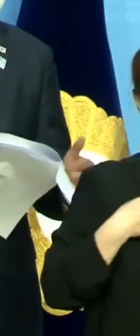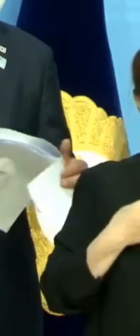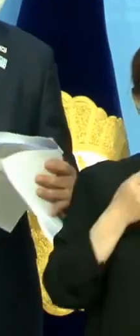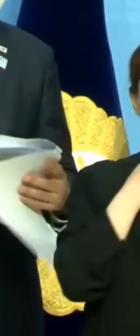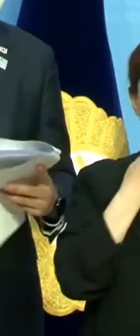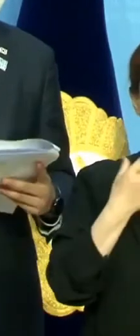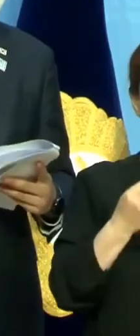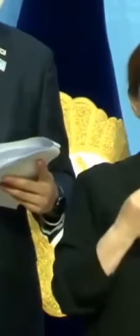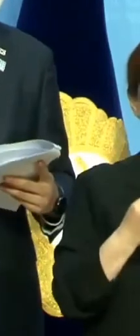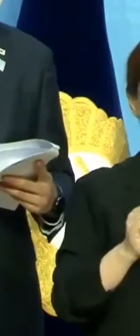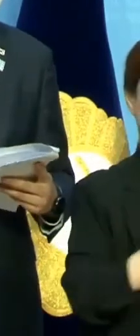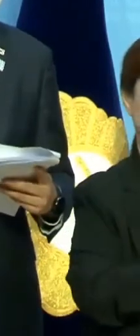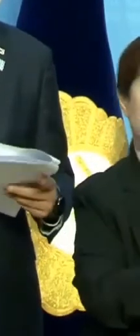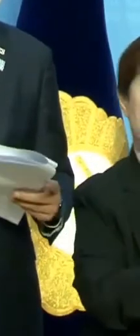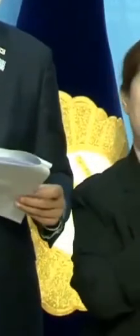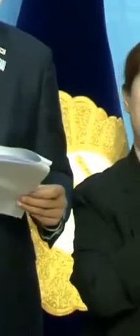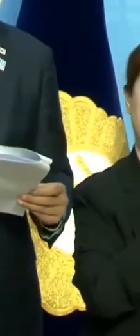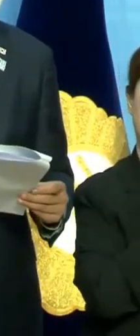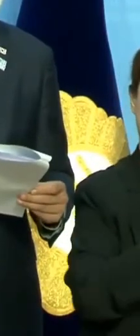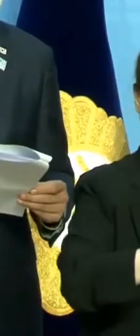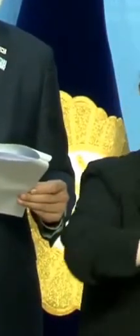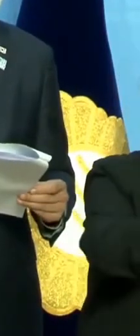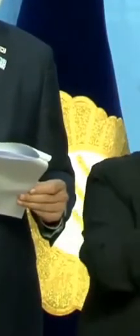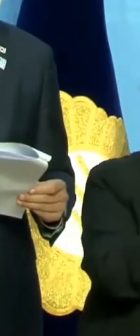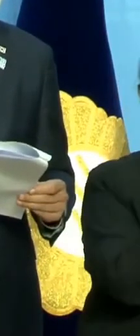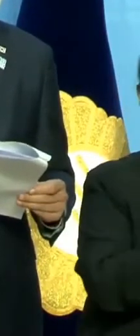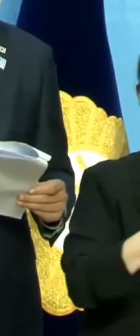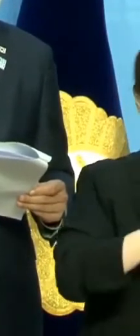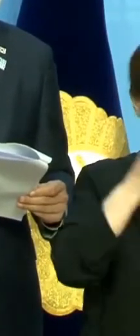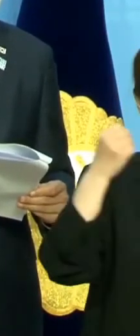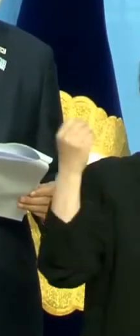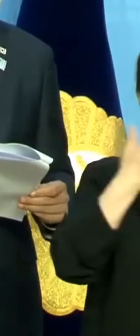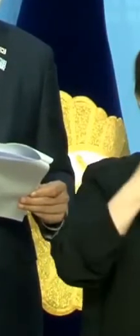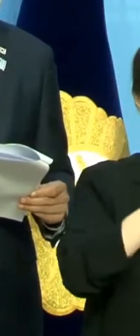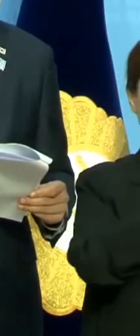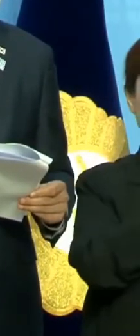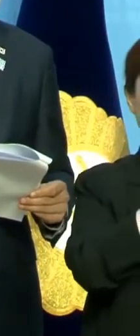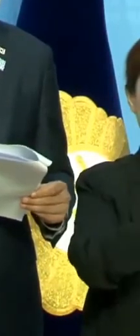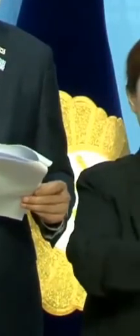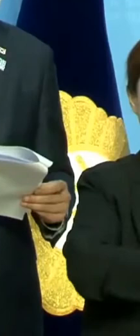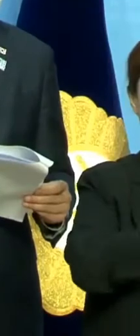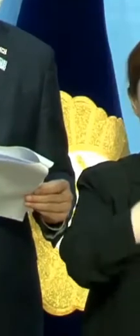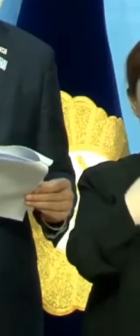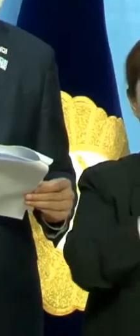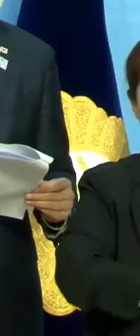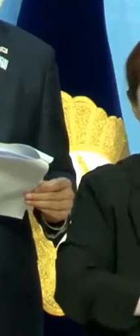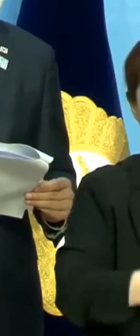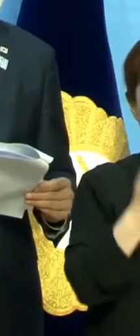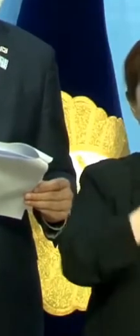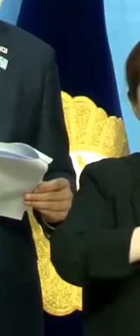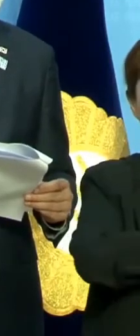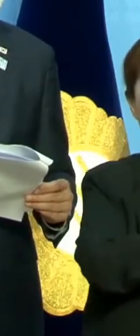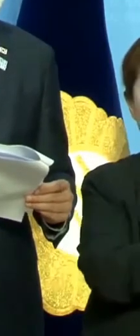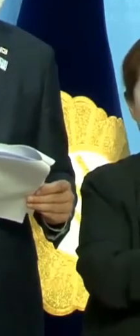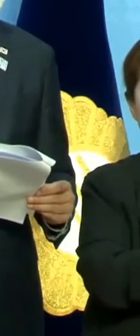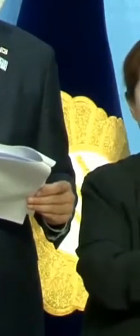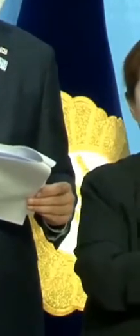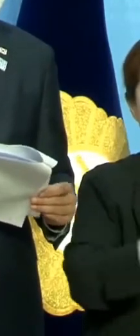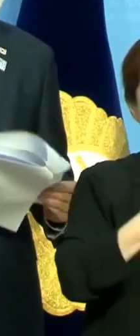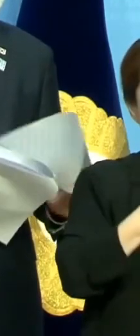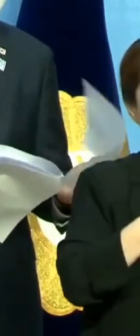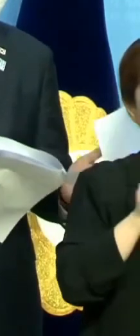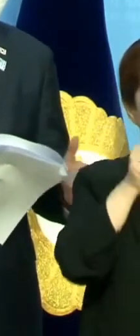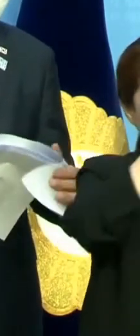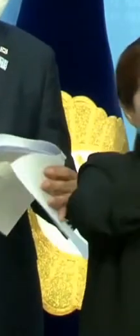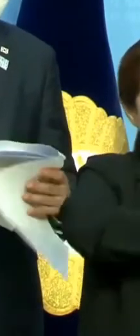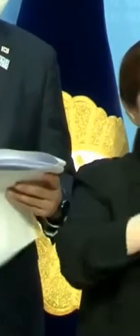여전히 대우하며 취급하면서 5월 1일 기습적으로 임의 탈퇴 공시를 한 것입니다. 우리는 다른 스포츠에